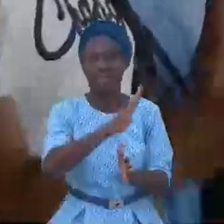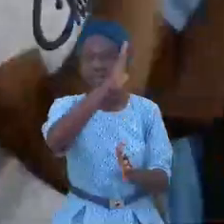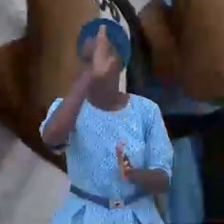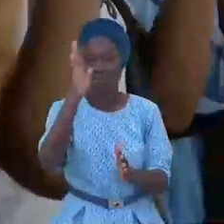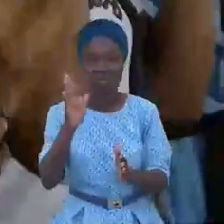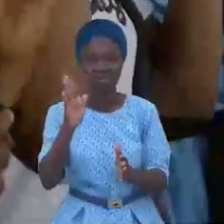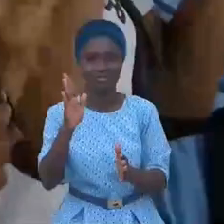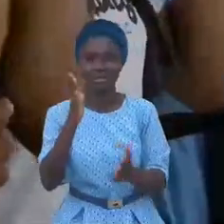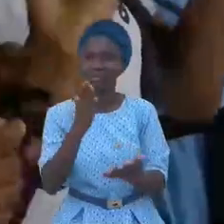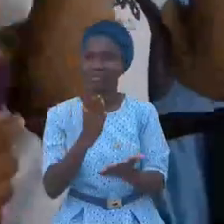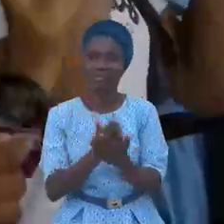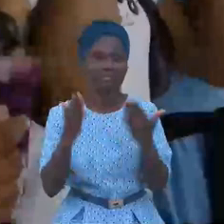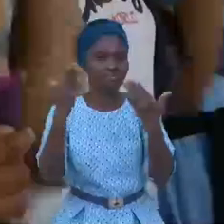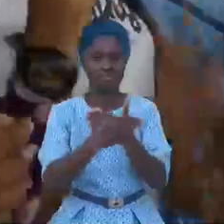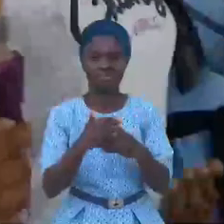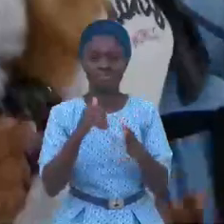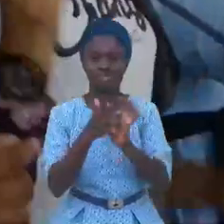expirer.